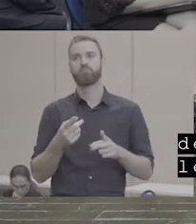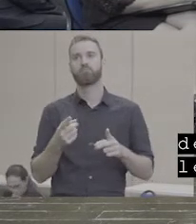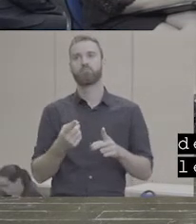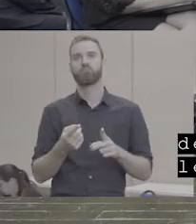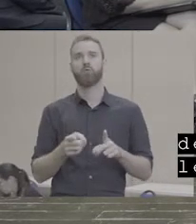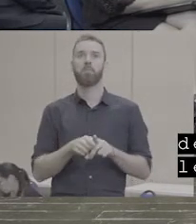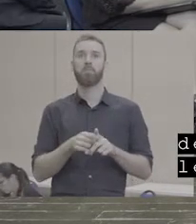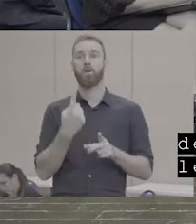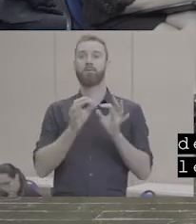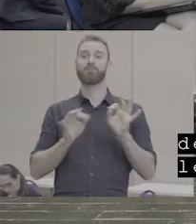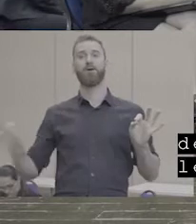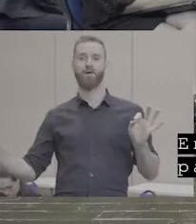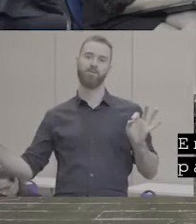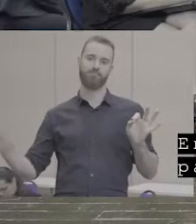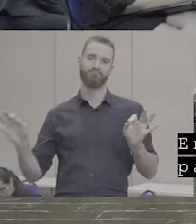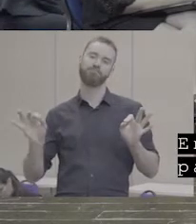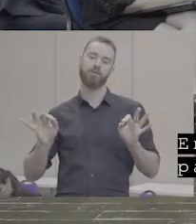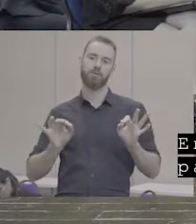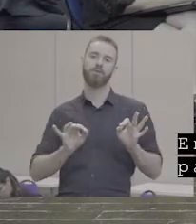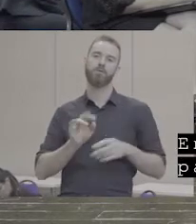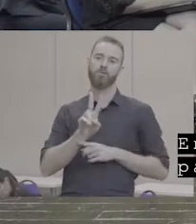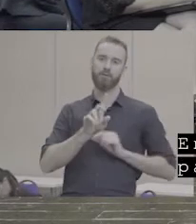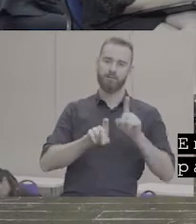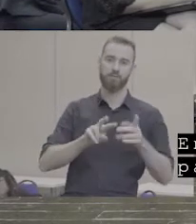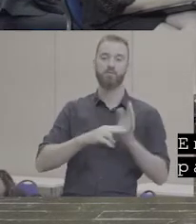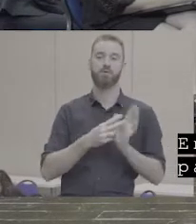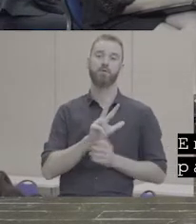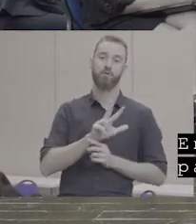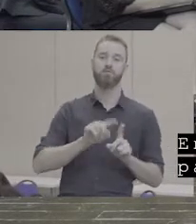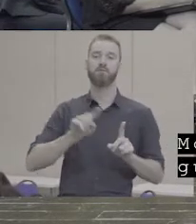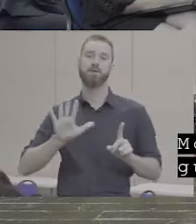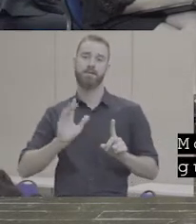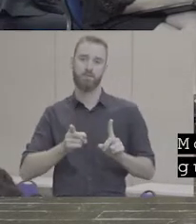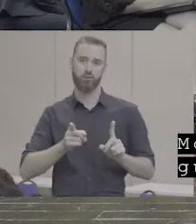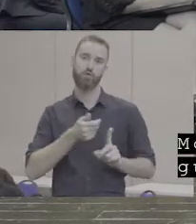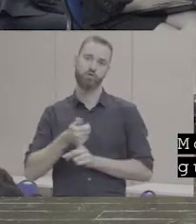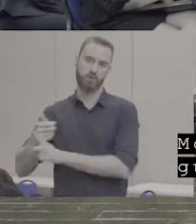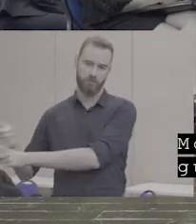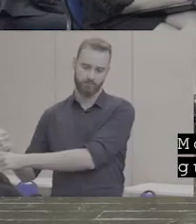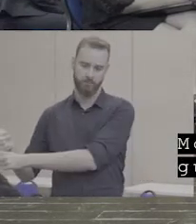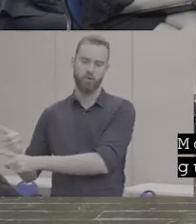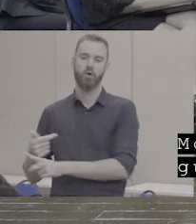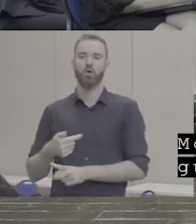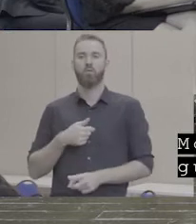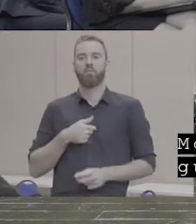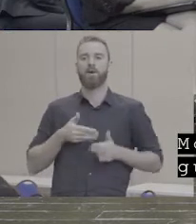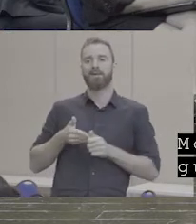dans le même souffle, disons, entre 3 à 5 minutes par panéliste. Moi, je vais être là plus pour